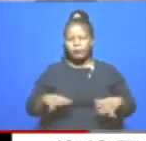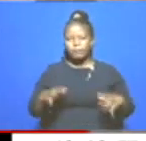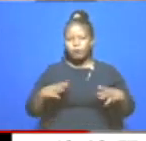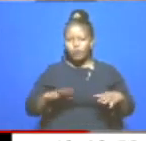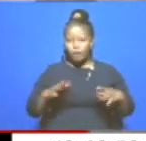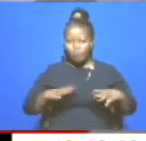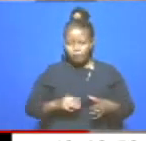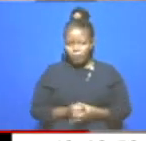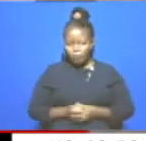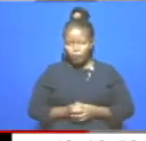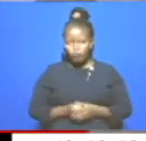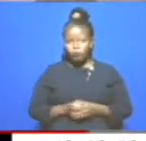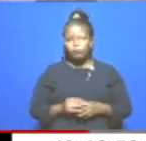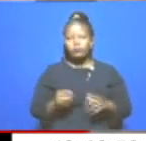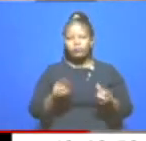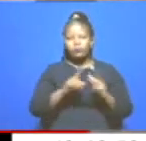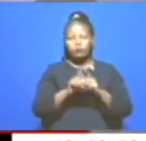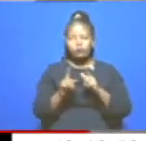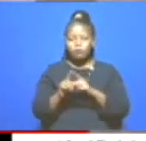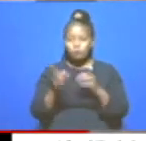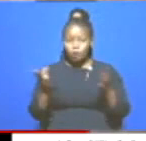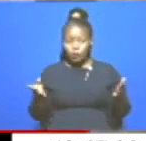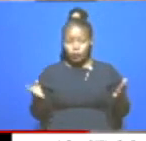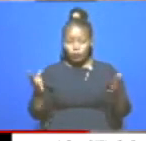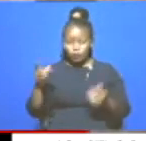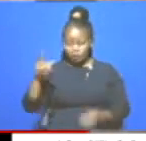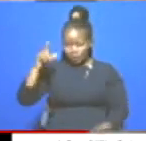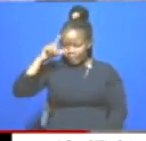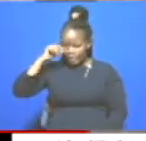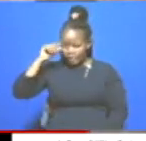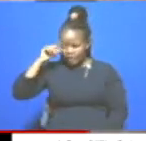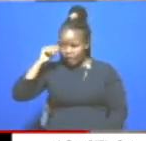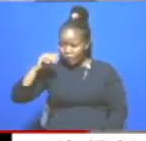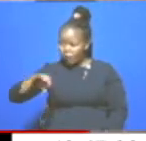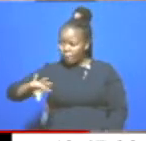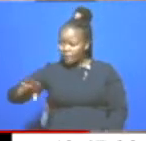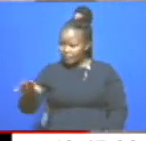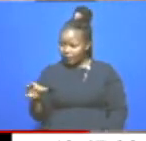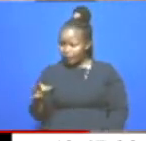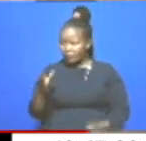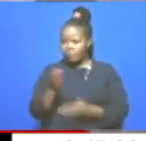Licha ya hiyo, utaona kwamba katika Mombasa kuna sehemu ambazo utaweza kutumia kwa utalii.